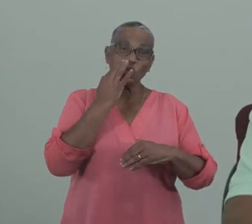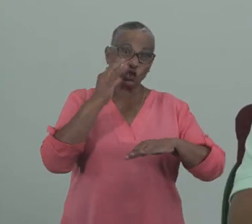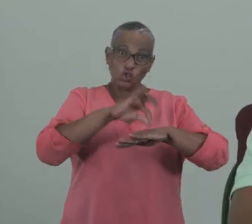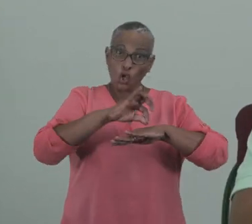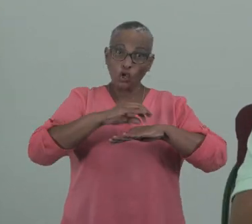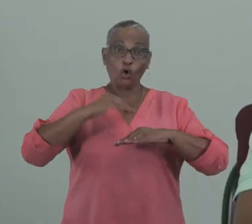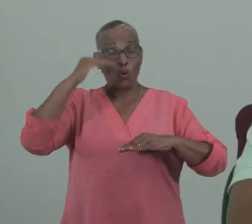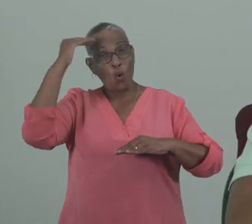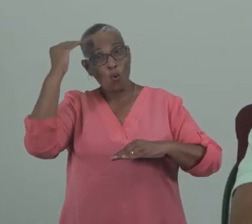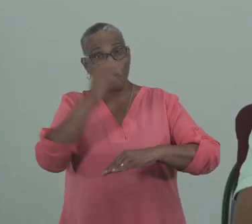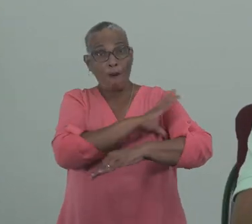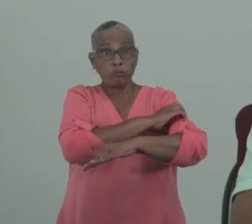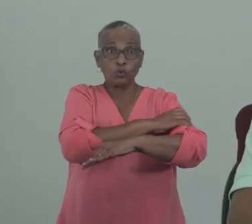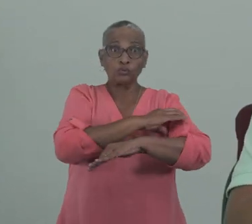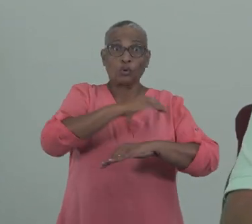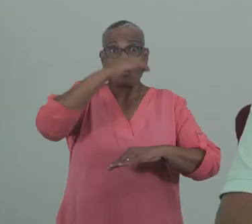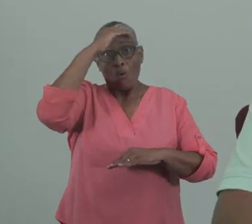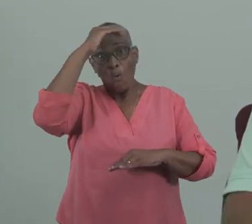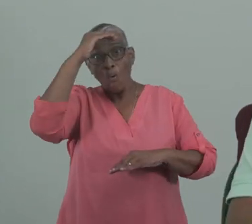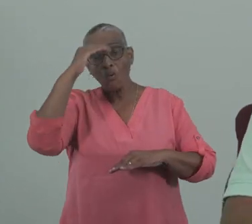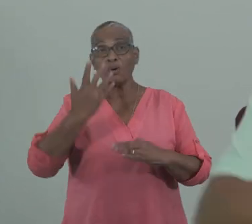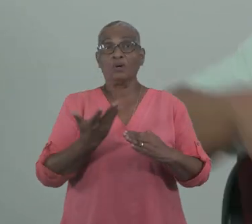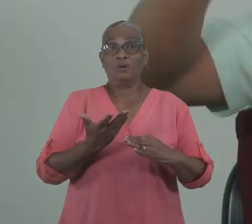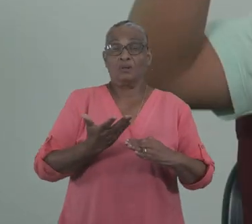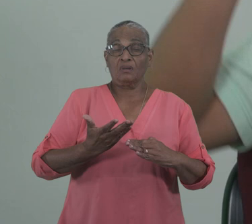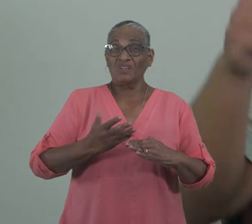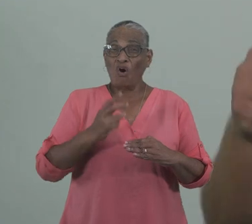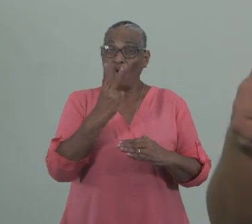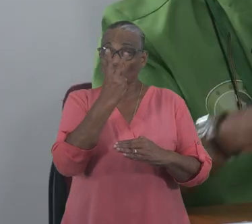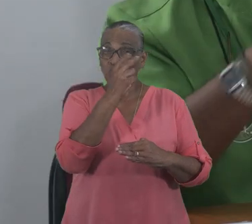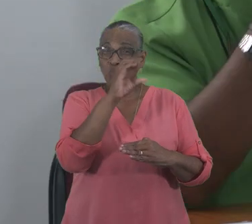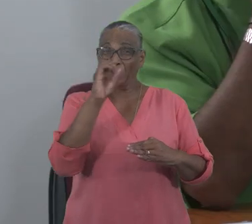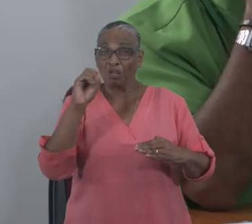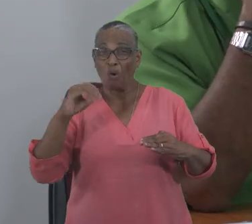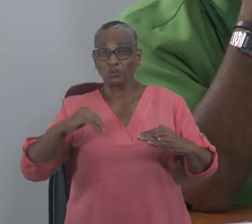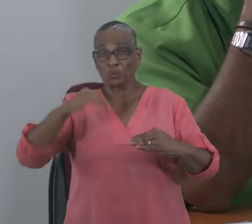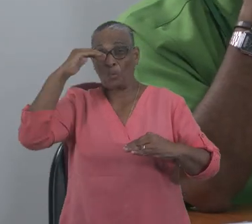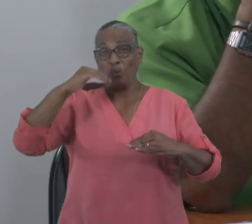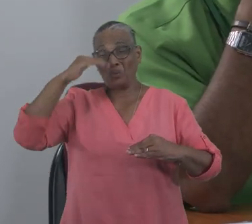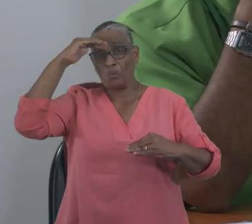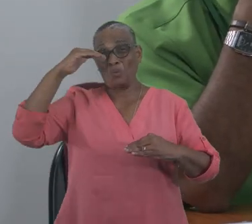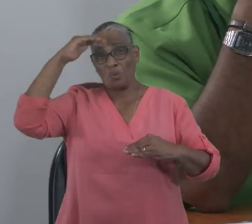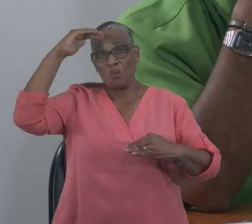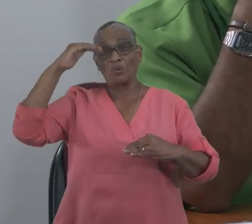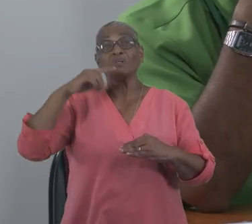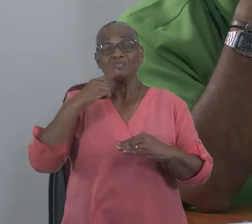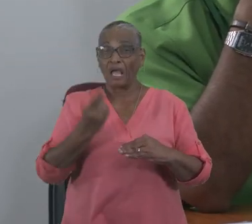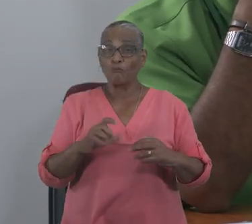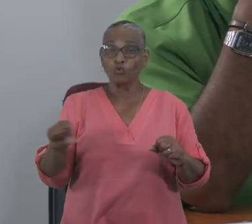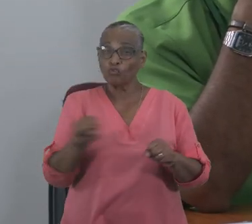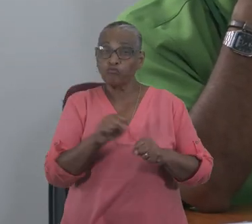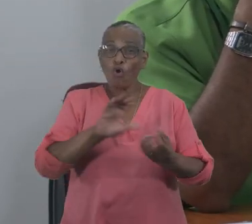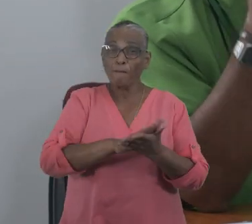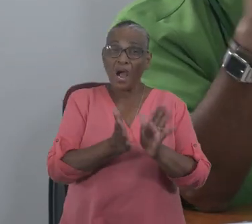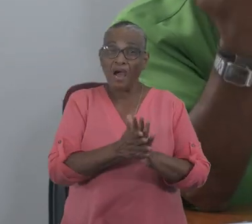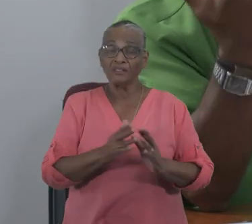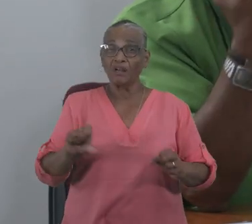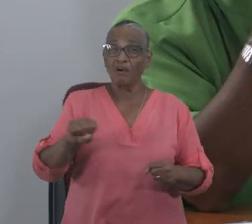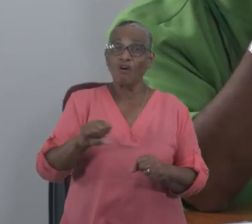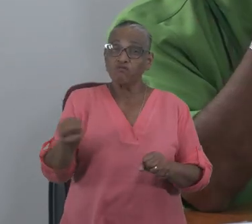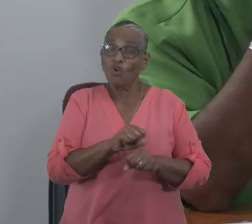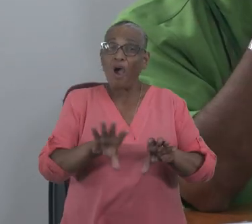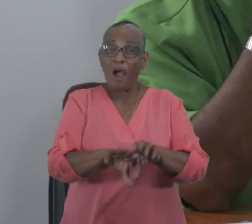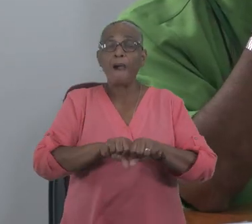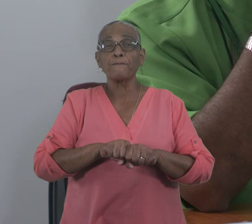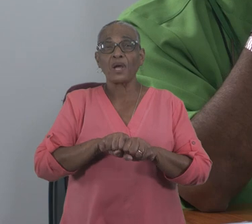misgaan. Als sukro kan je heet doen, bloeddruk zal je zien, je hoger dan 200 systolisch. En dus dat moest behandeld